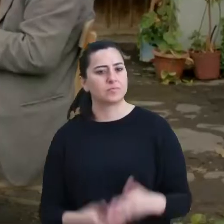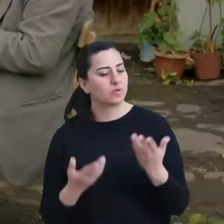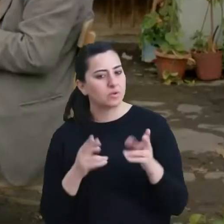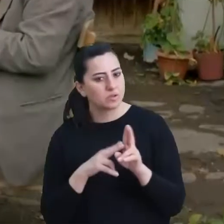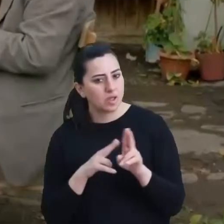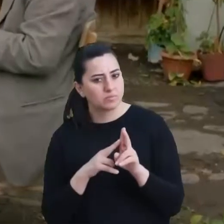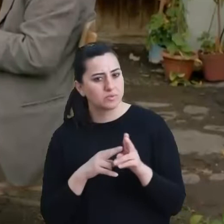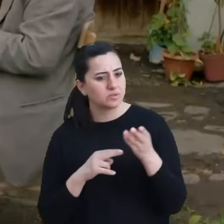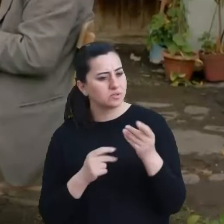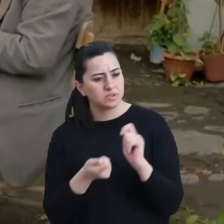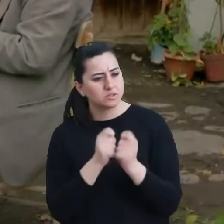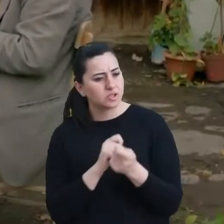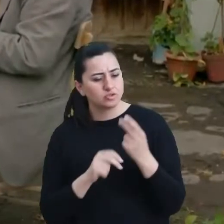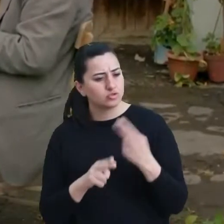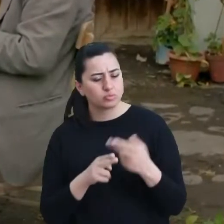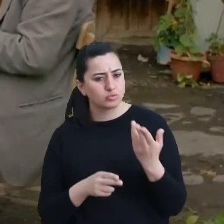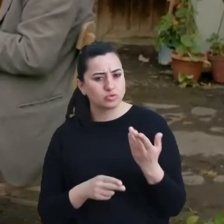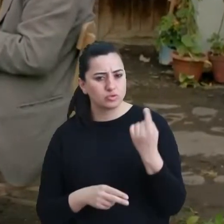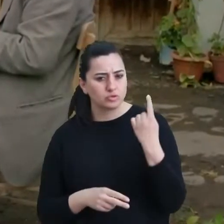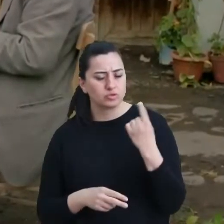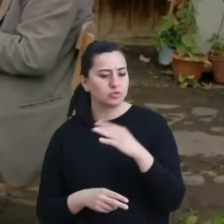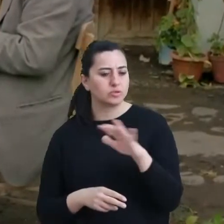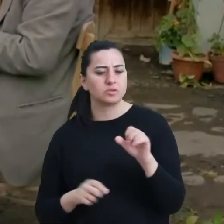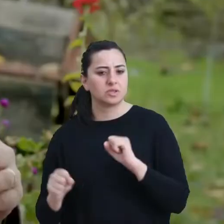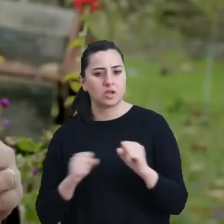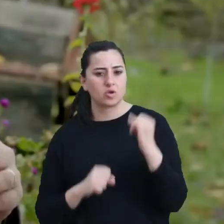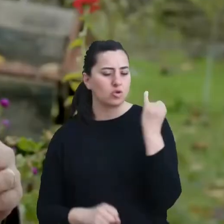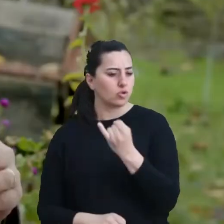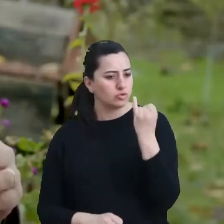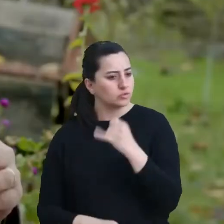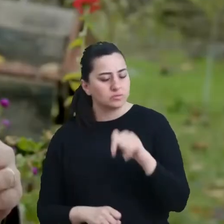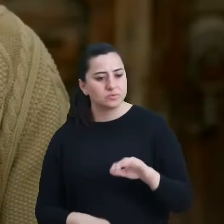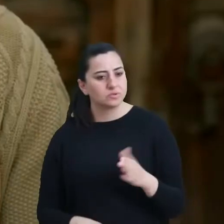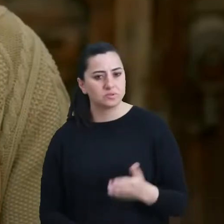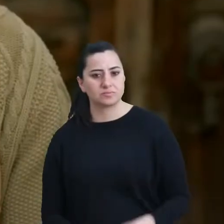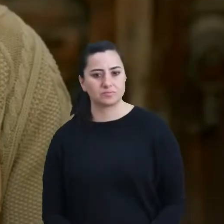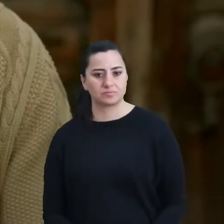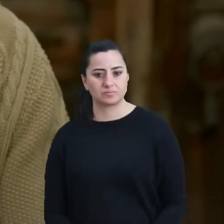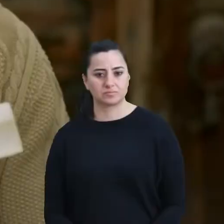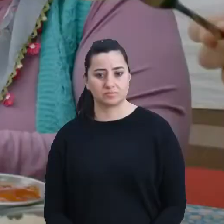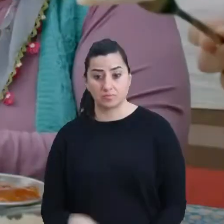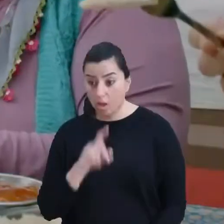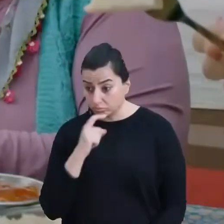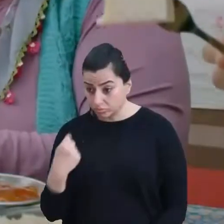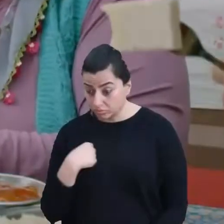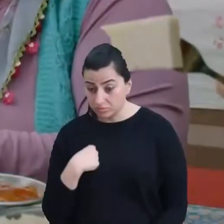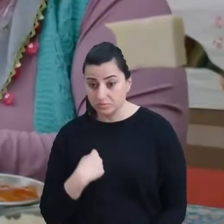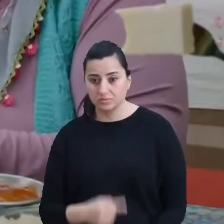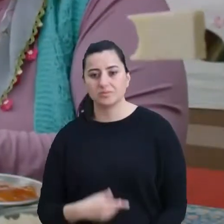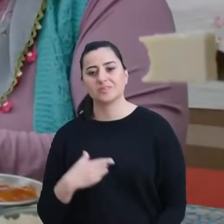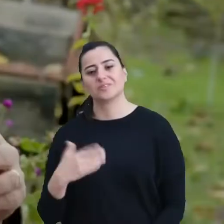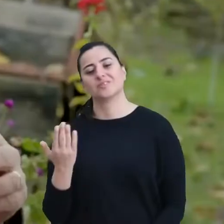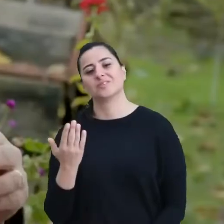Kamil? Ne değişti bu kadar çabuk? Daha dün yerden yere vuruyordun ya sen bu çocuğu. Amcam mı?